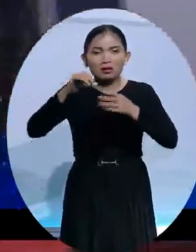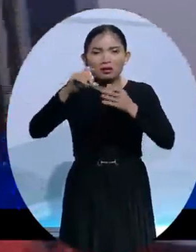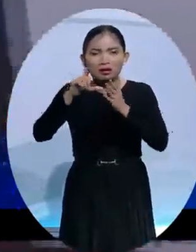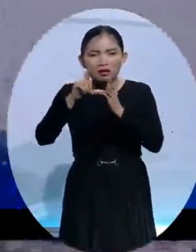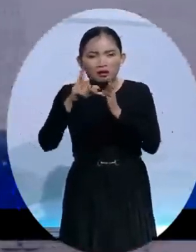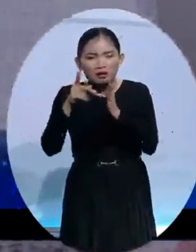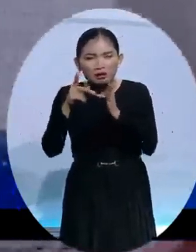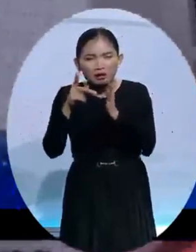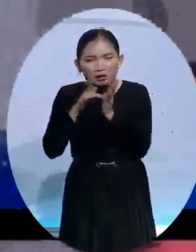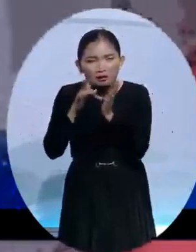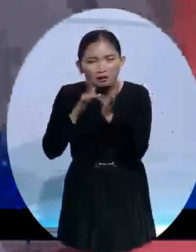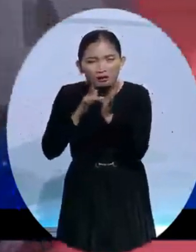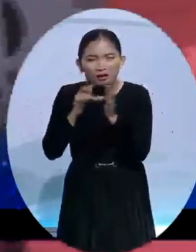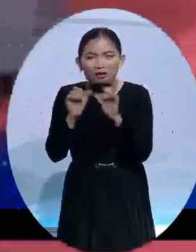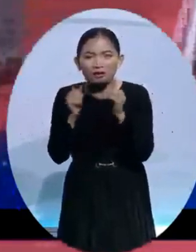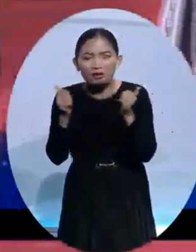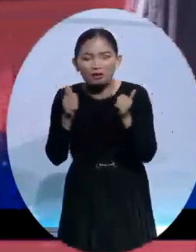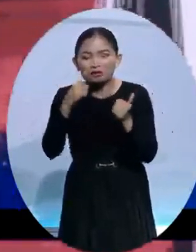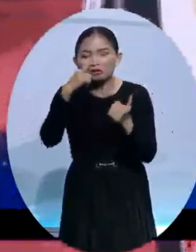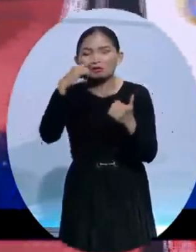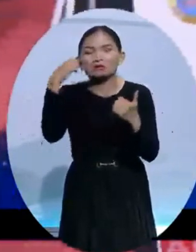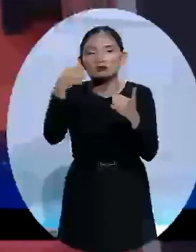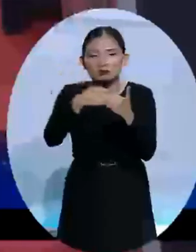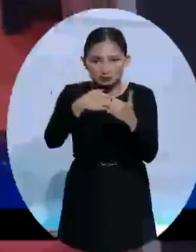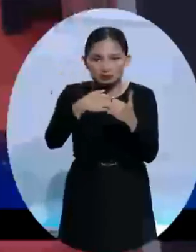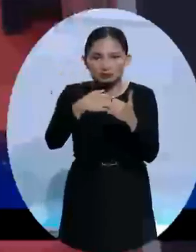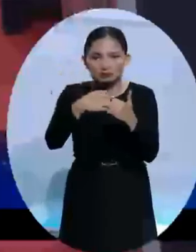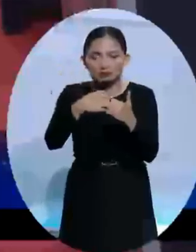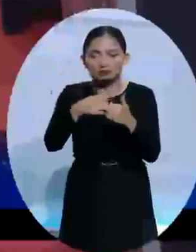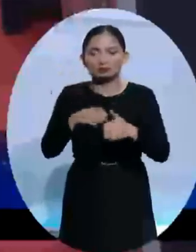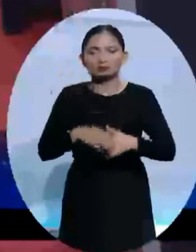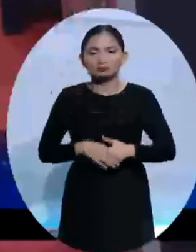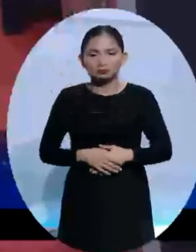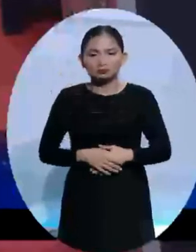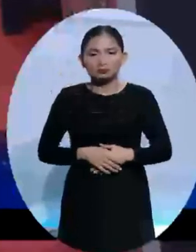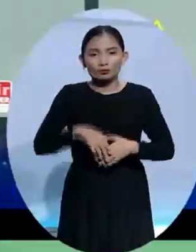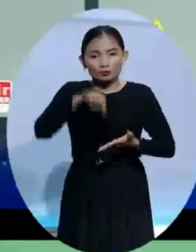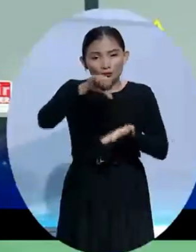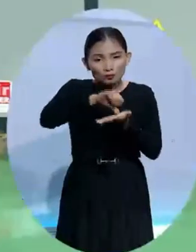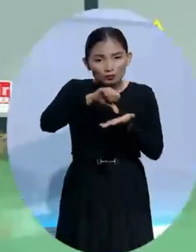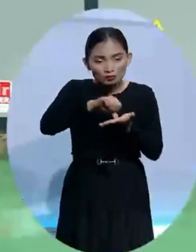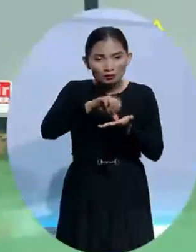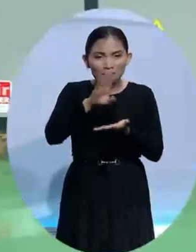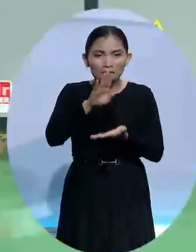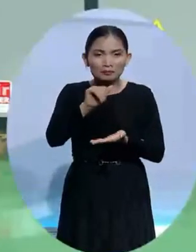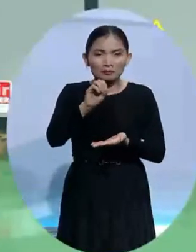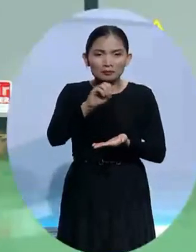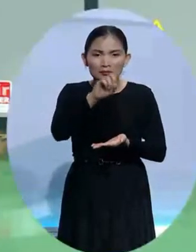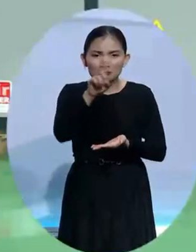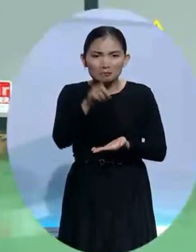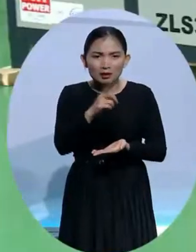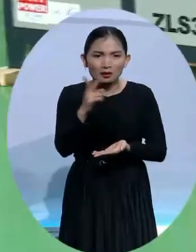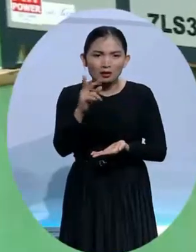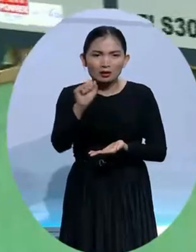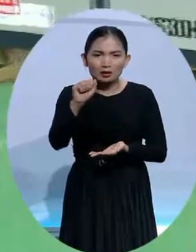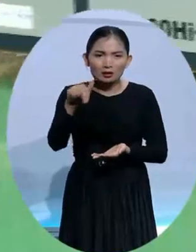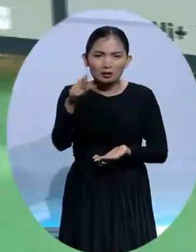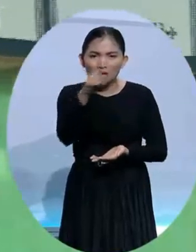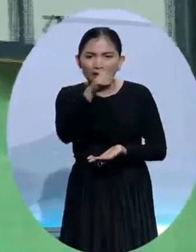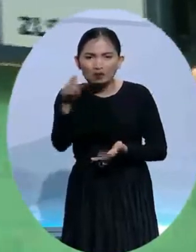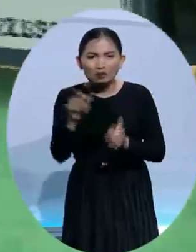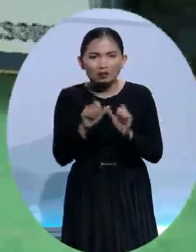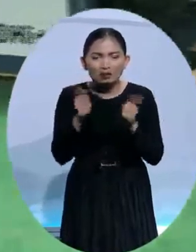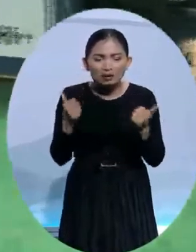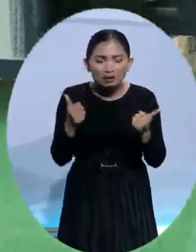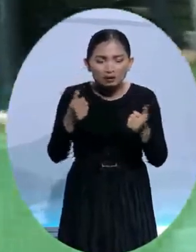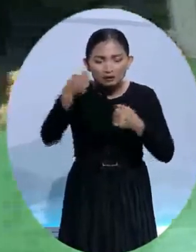ngoài nước. Hiện đơn vị cũng đã thành lập trung tâm bảo hành Giao Hòa Việt Nam tại Bình Dương, đáp ứng đầy đủ tiêu chí kỹ thuật 3S nhằm phục vụ khách